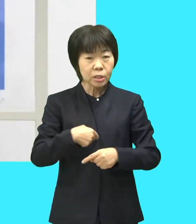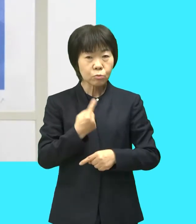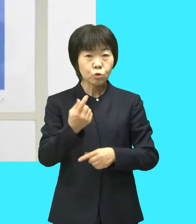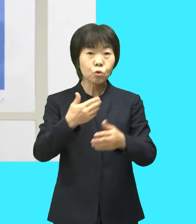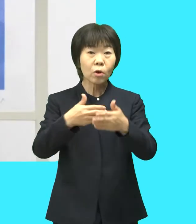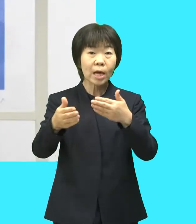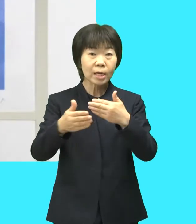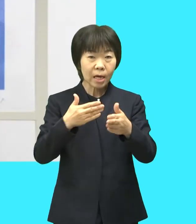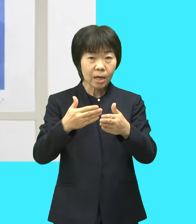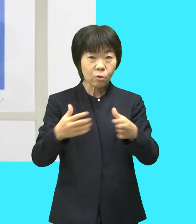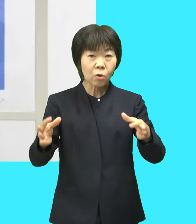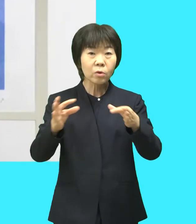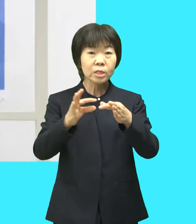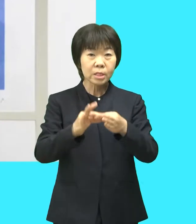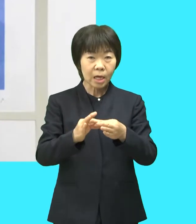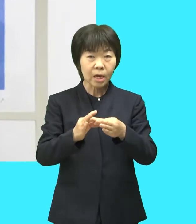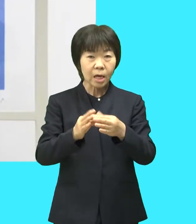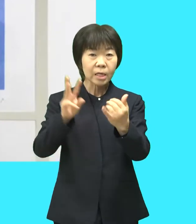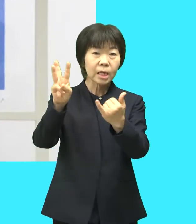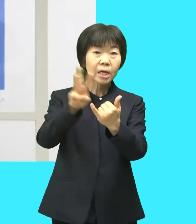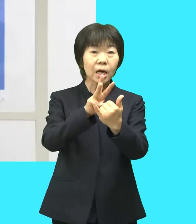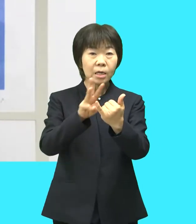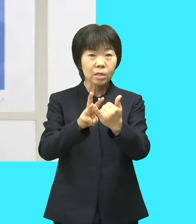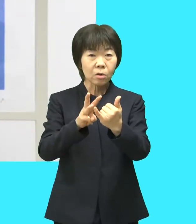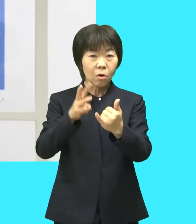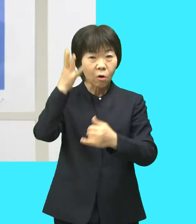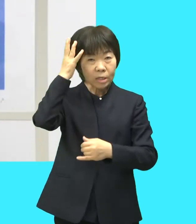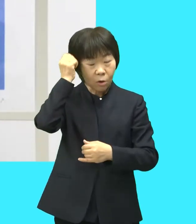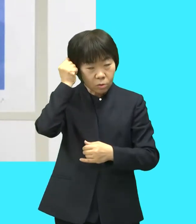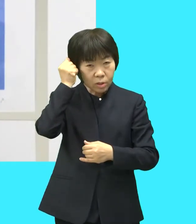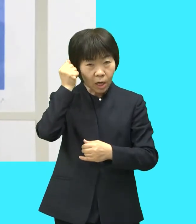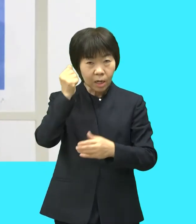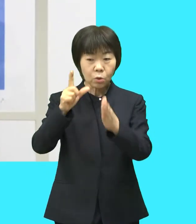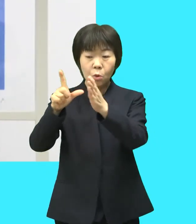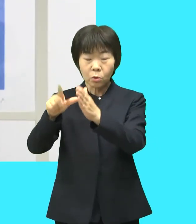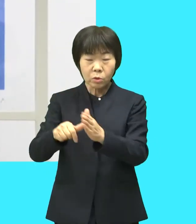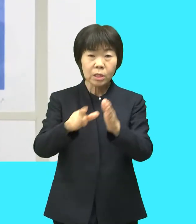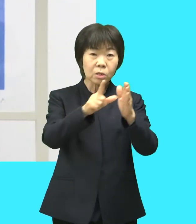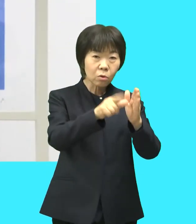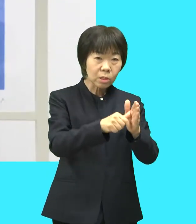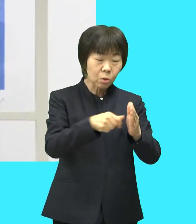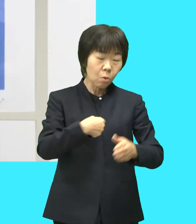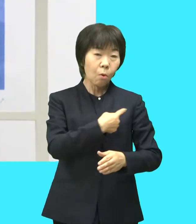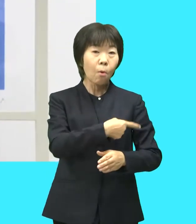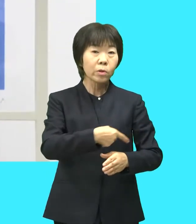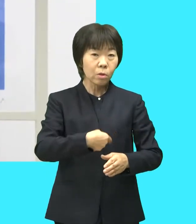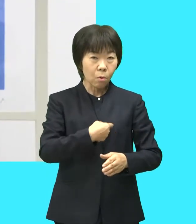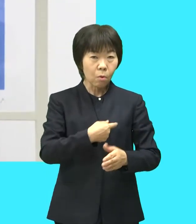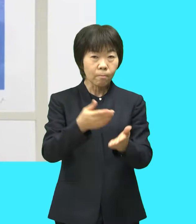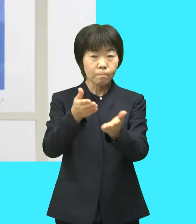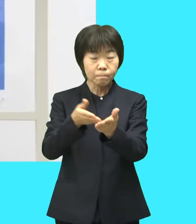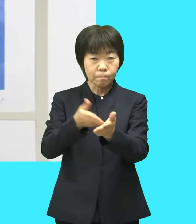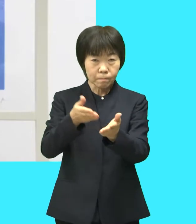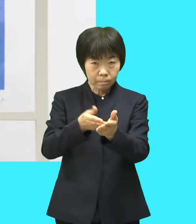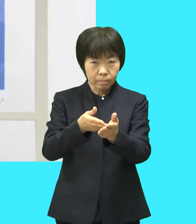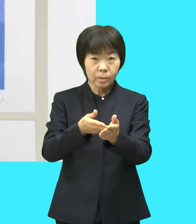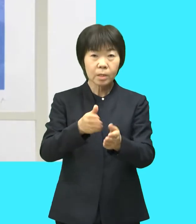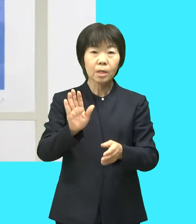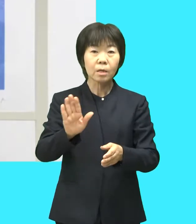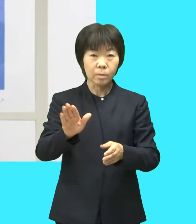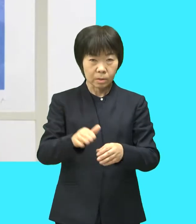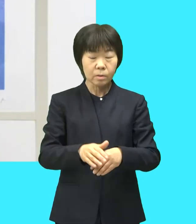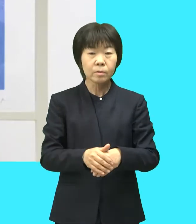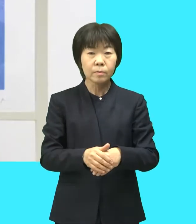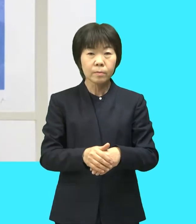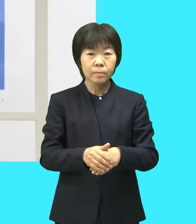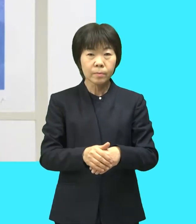の経験を通して災害の記憶やその時々の思いを伝えていただくこととしております